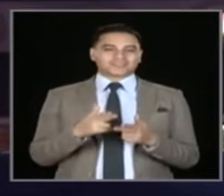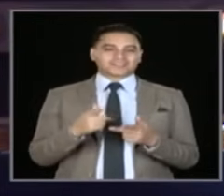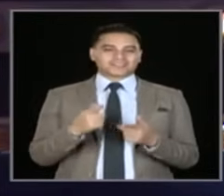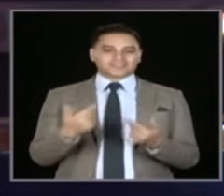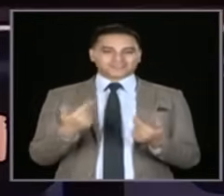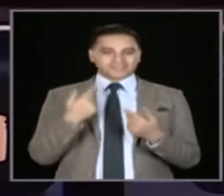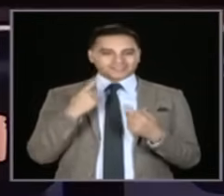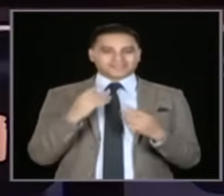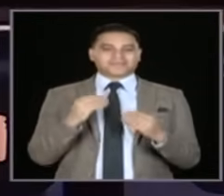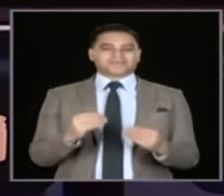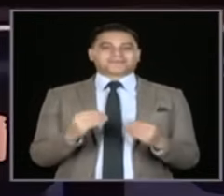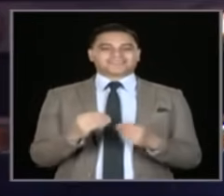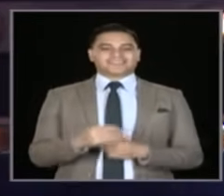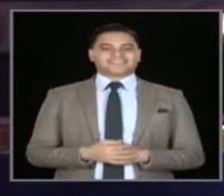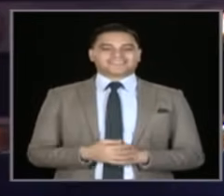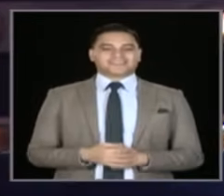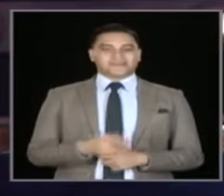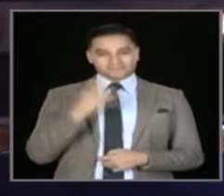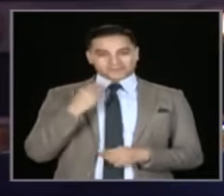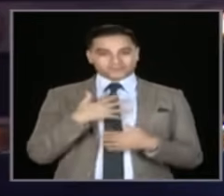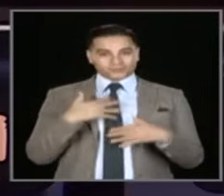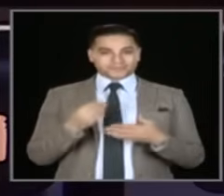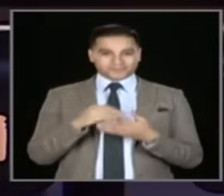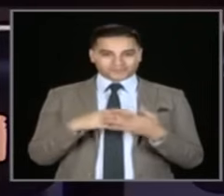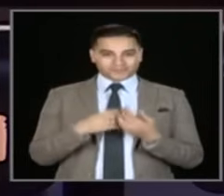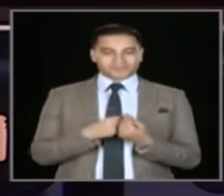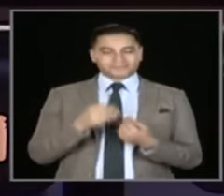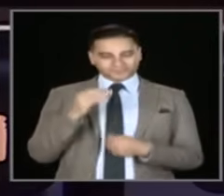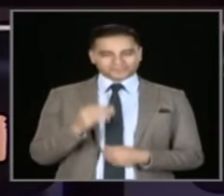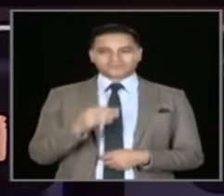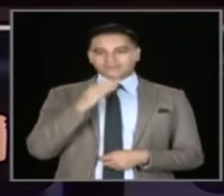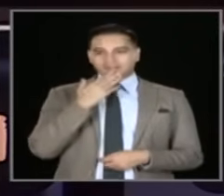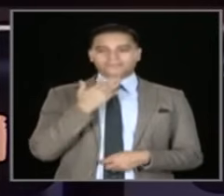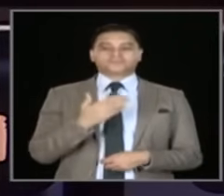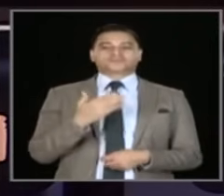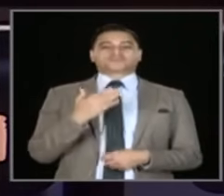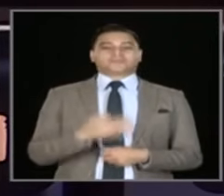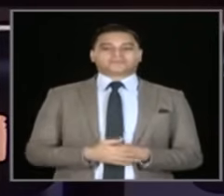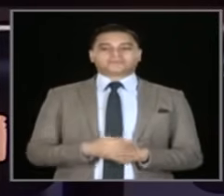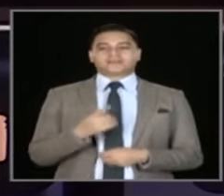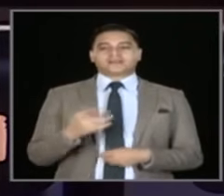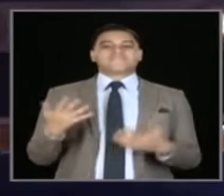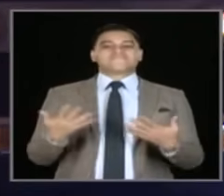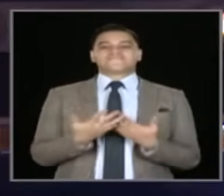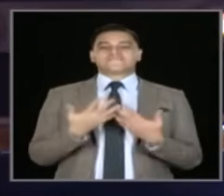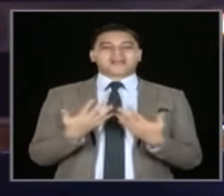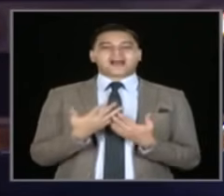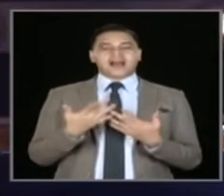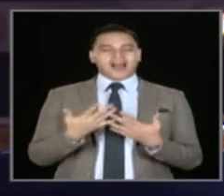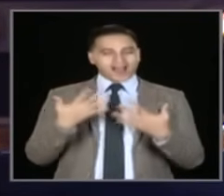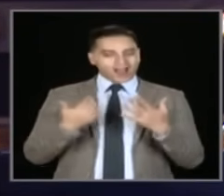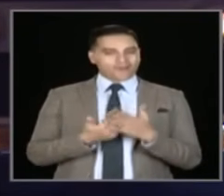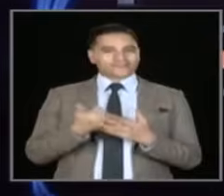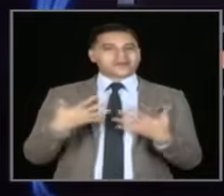اختفت. اه. انبسطتي بالمشاركه؟ جدا. الحمد لله. كانت رائعه صراحه من كل النواحي يعني. واجمل حاجه ان انتوا